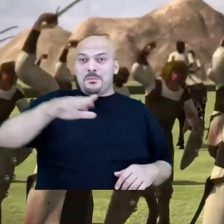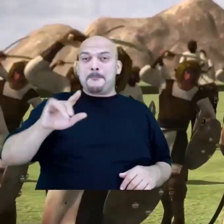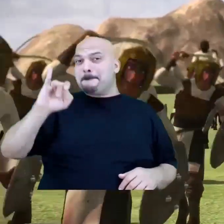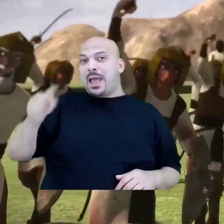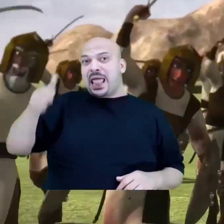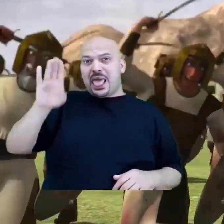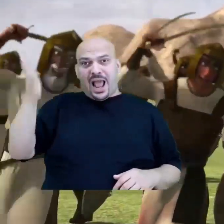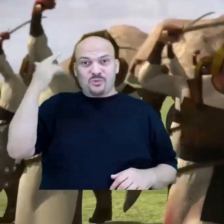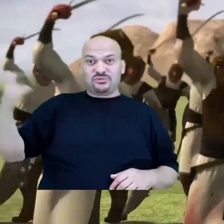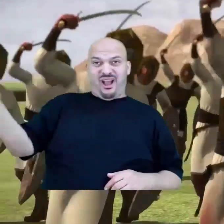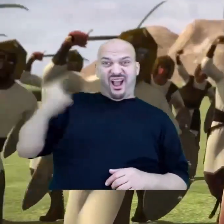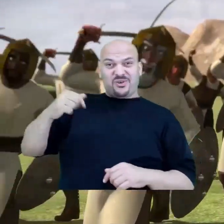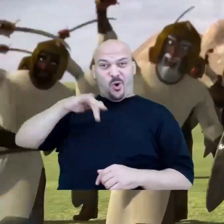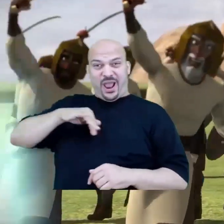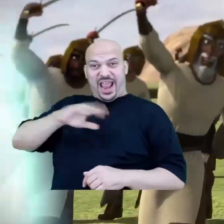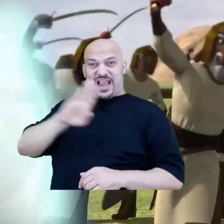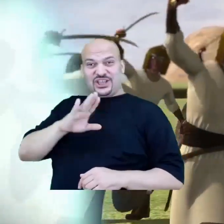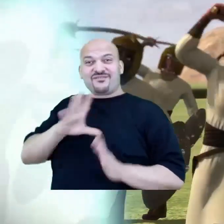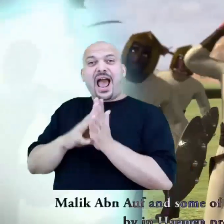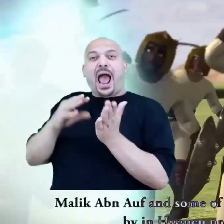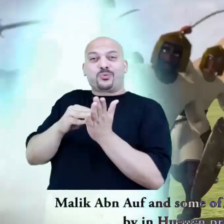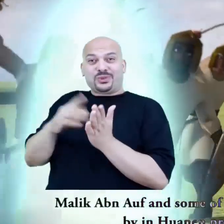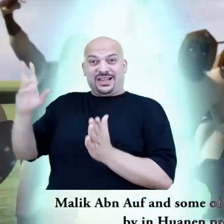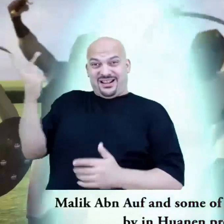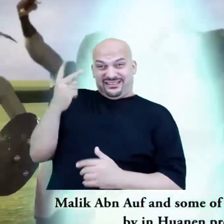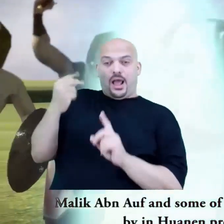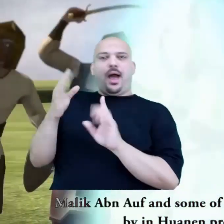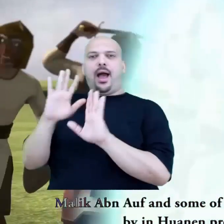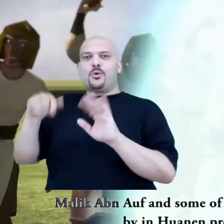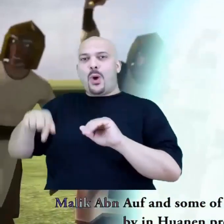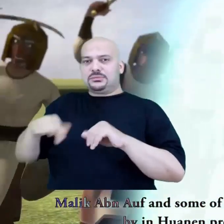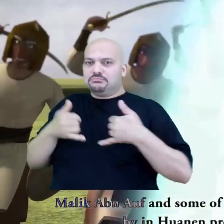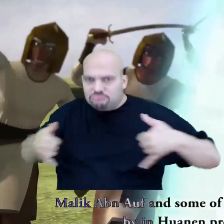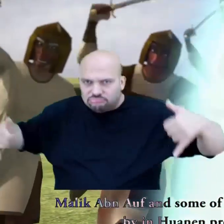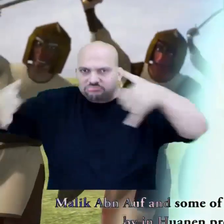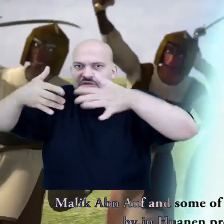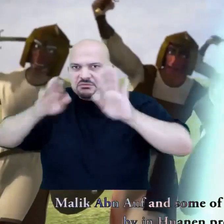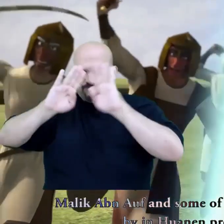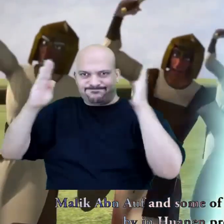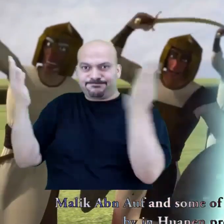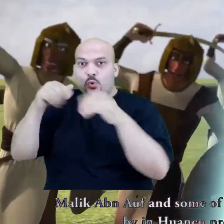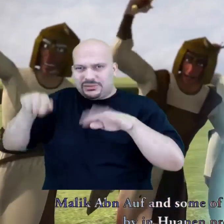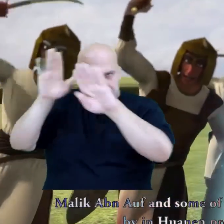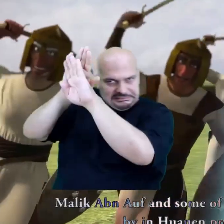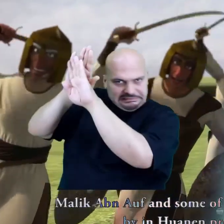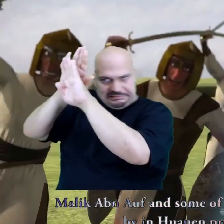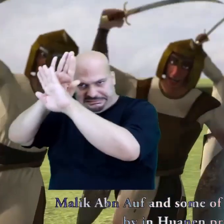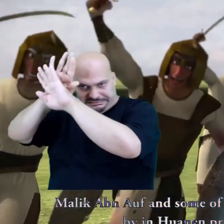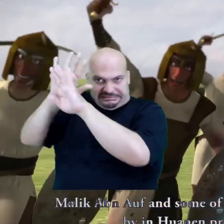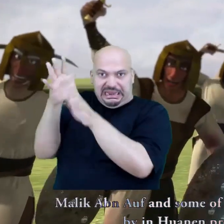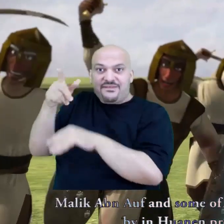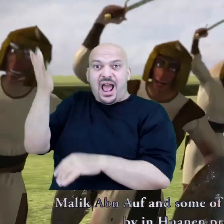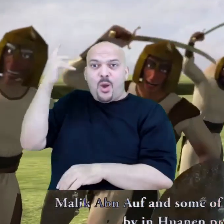أكبر، الله أكبر. تحصن مالك بن عوف وبعض من المشركين